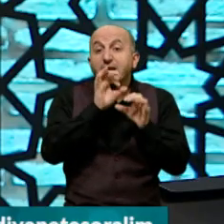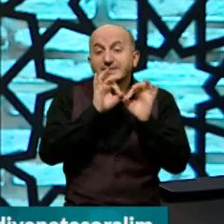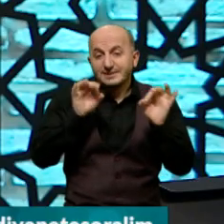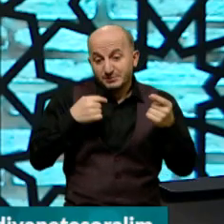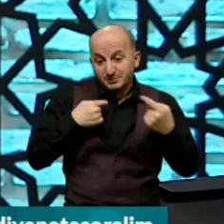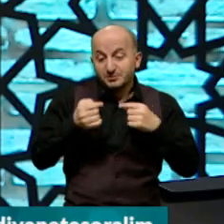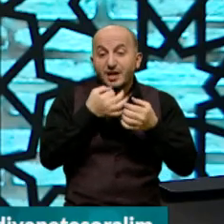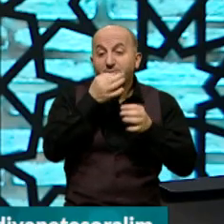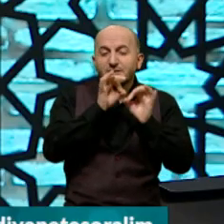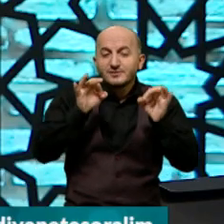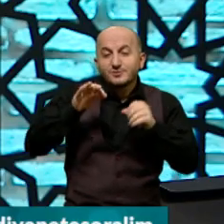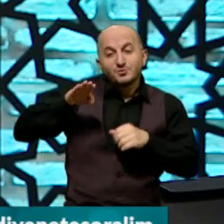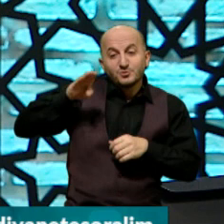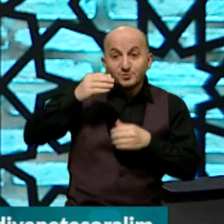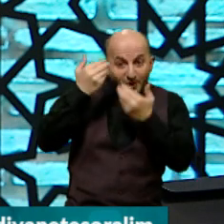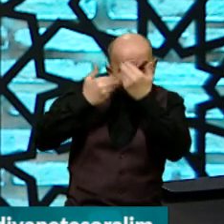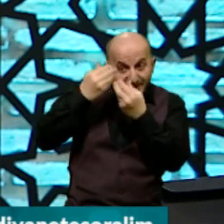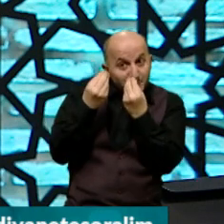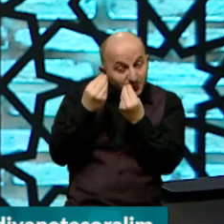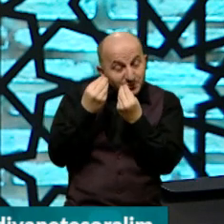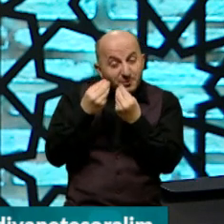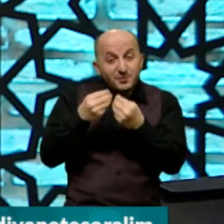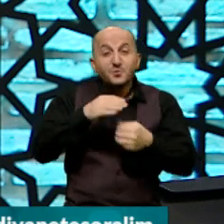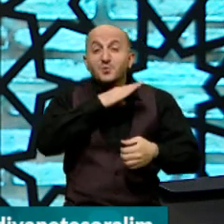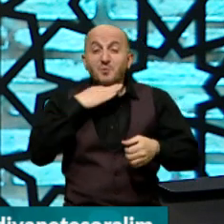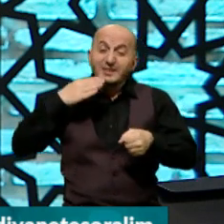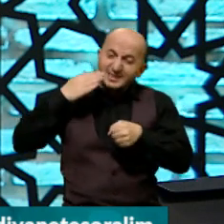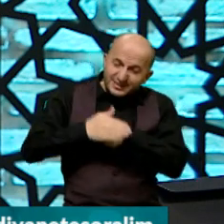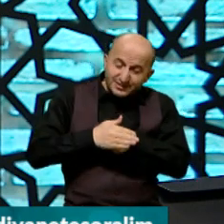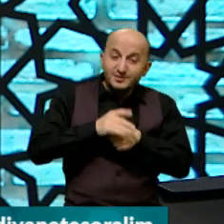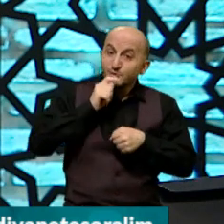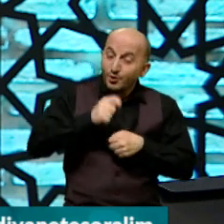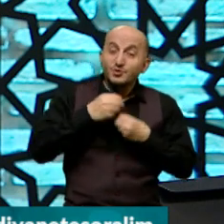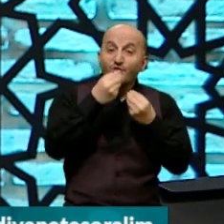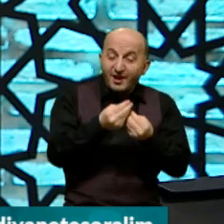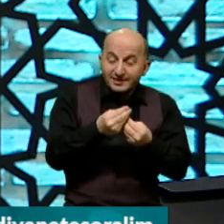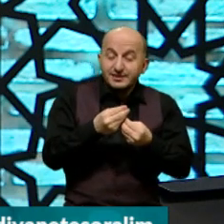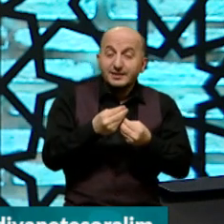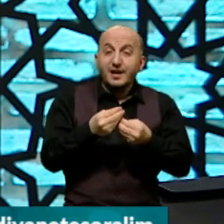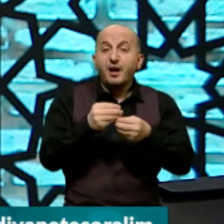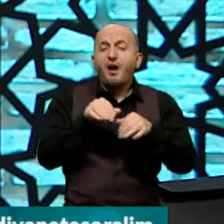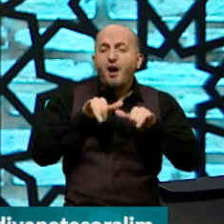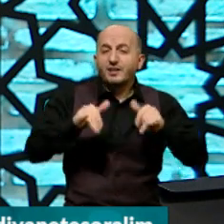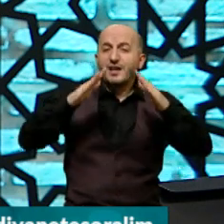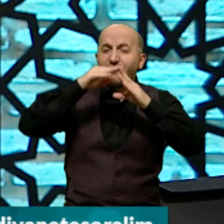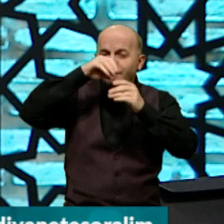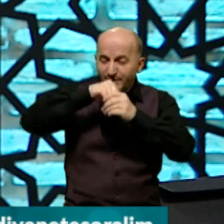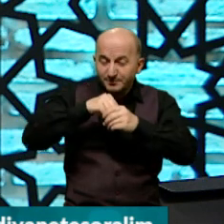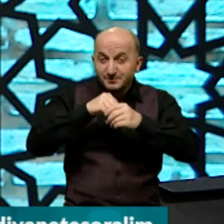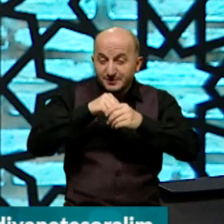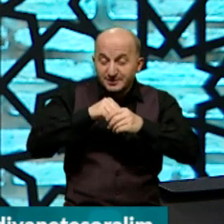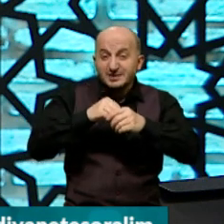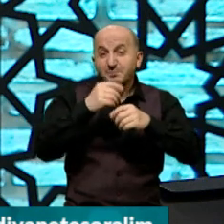hı. Çocuğumuzun ameliyatı iyi geçerse bir kurban keseceğiz diye adak adamışız. Şimdi biz aynı evden olduğumuz için bir kurban